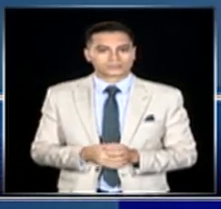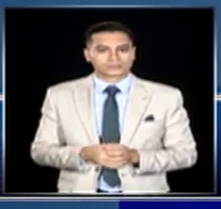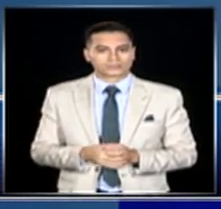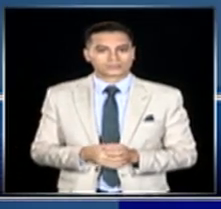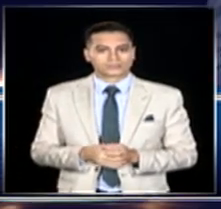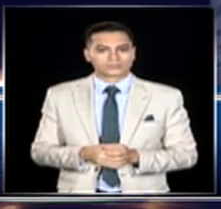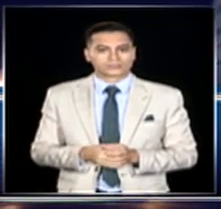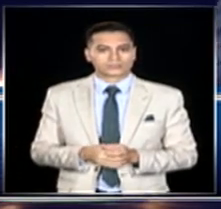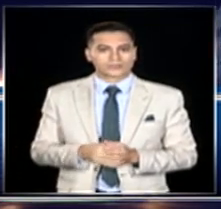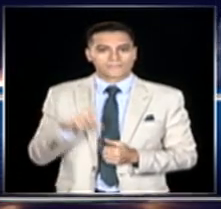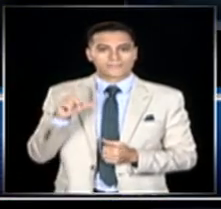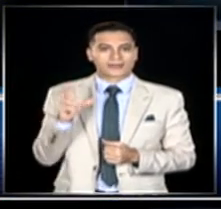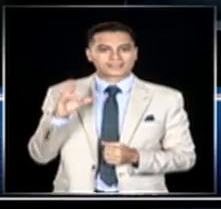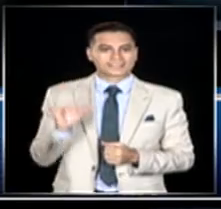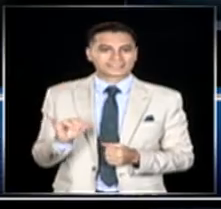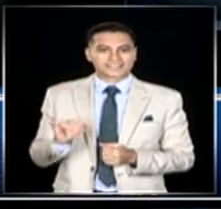كريم بنزيما.